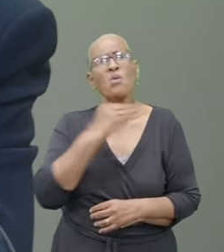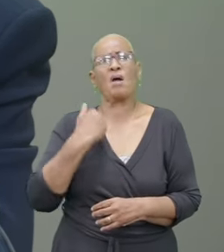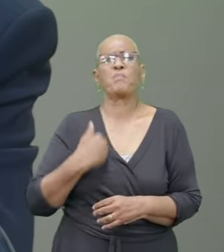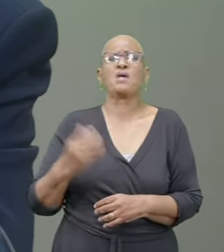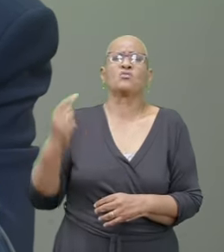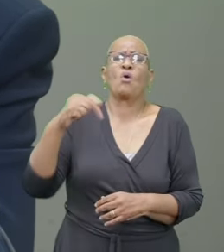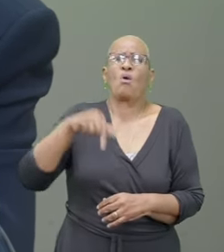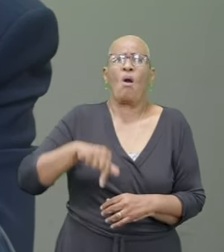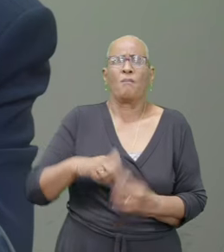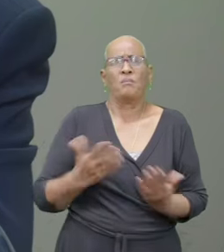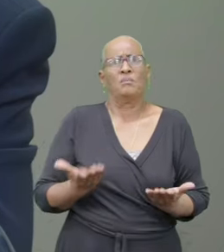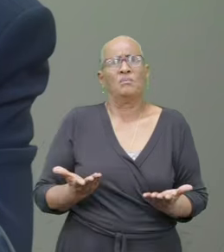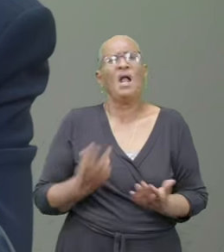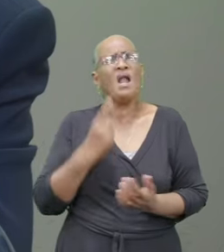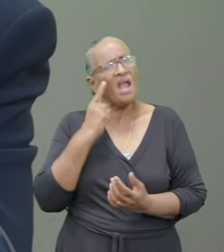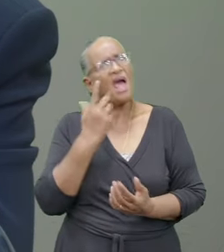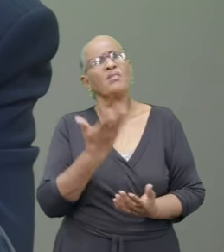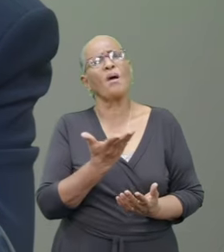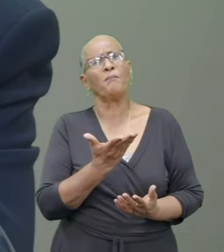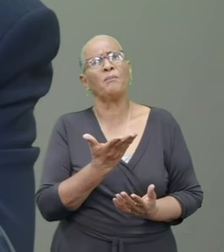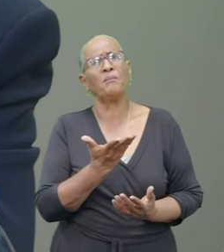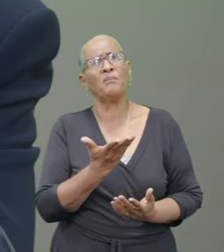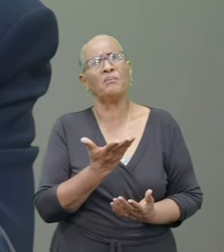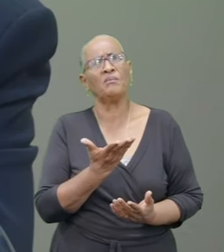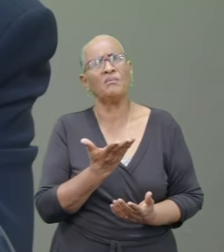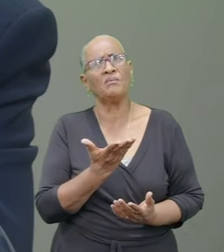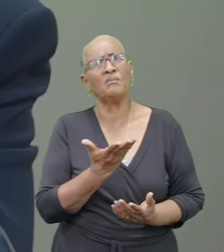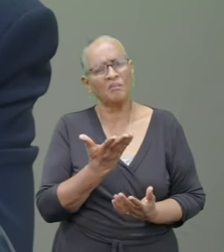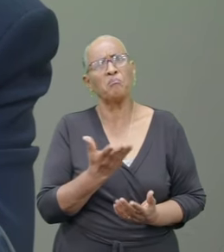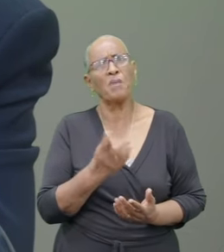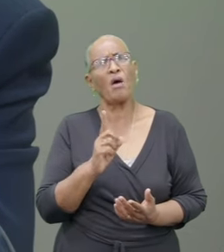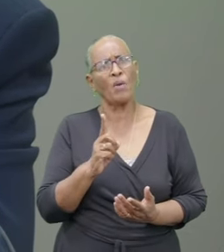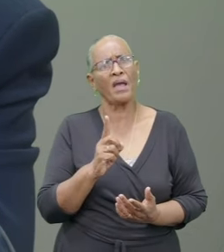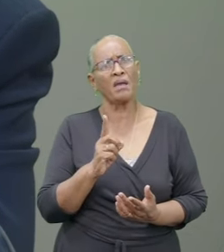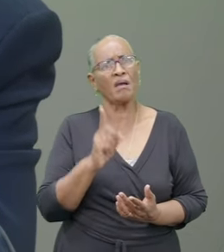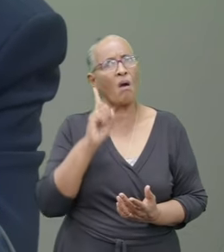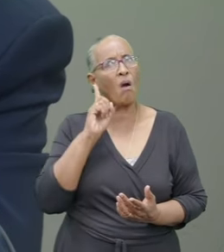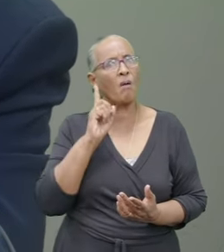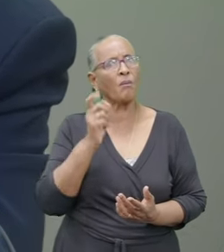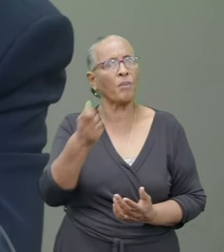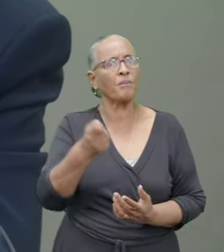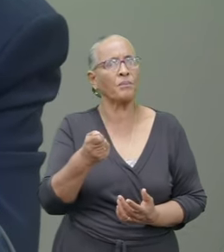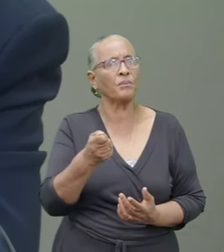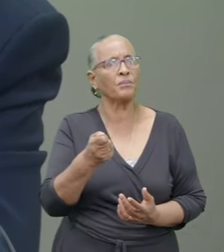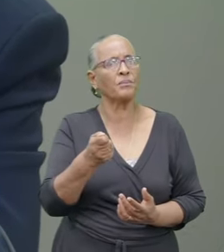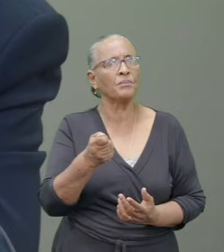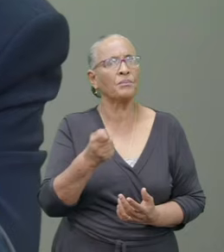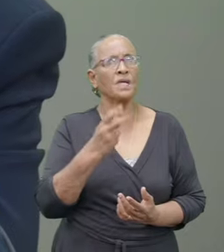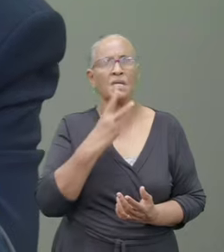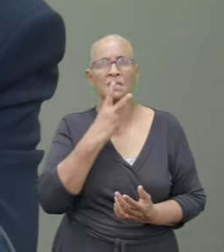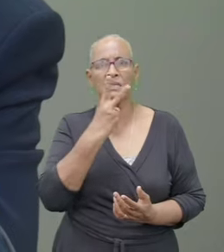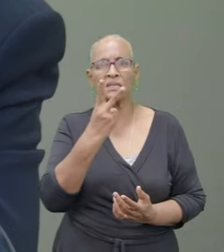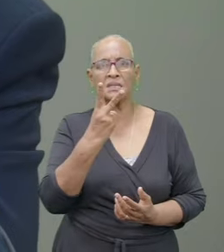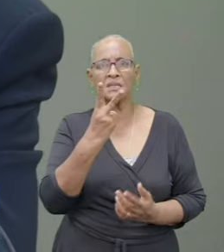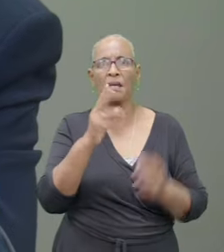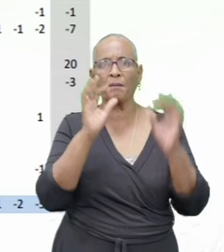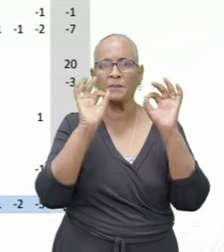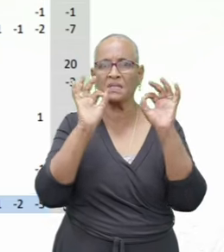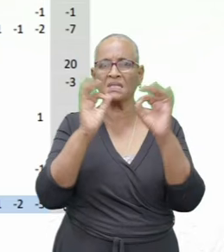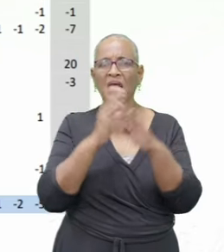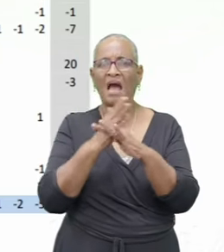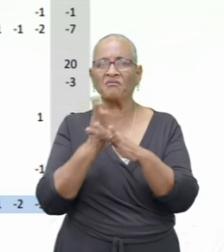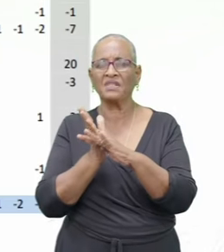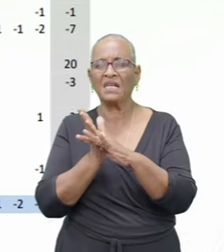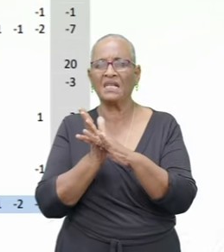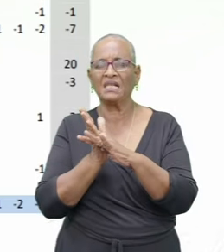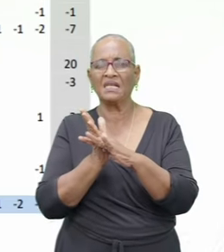ontwikkelingen nauwlettend in de gaten en trekt ook op tijd aan de alarmbel van luister, we zien hier op een bepaalde specifieke afdeling